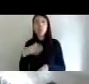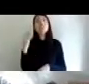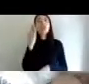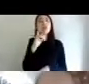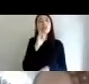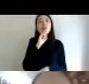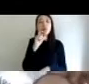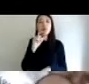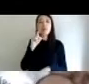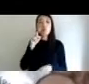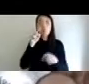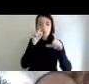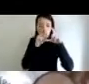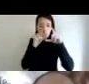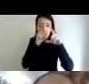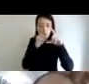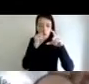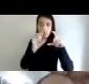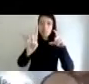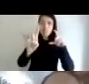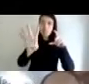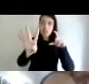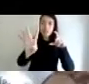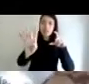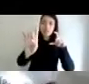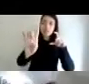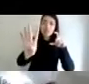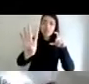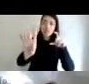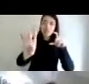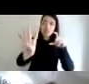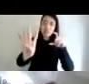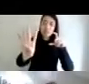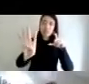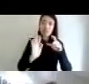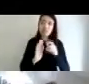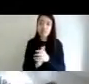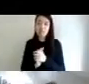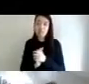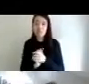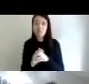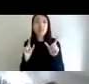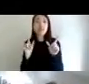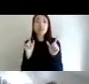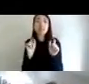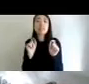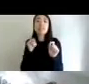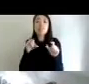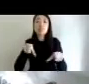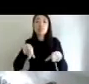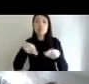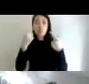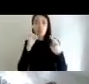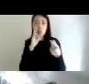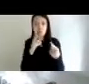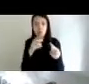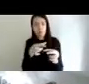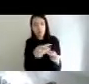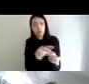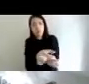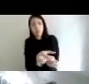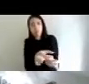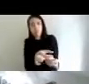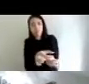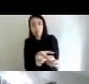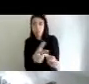四个圈喎。咁所以咧，呢一棵树咧，你虽然见到佢啊唔系好大棵啫，原来